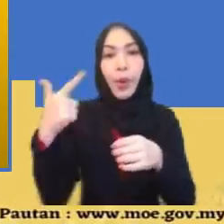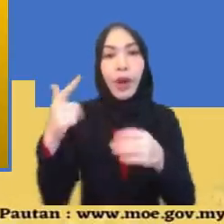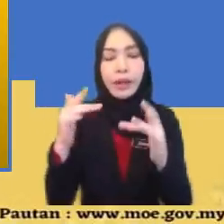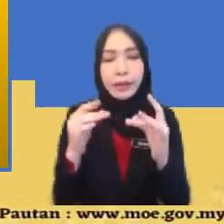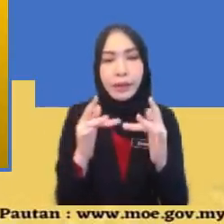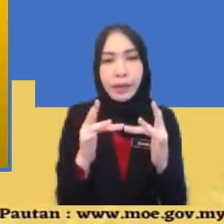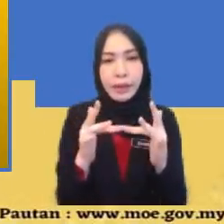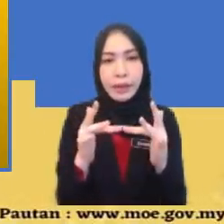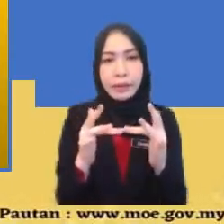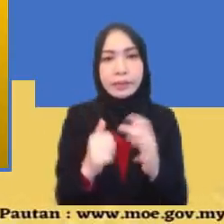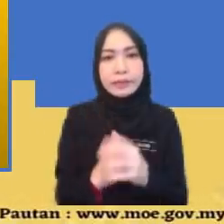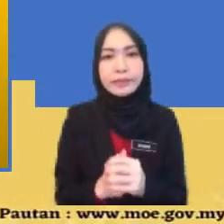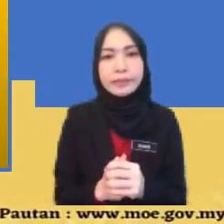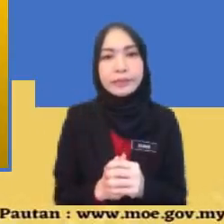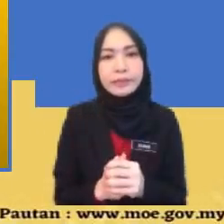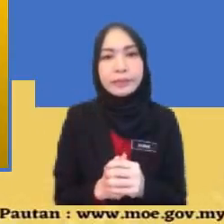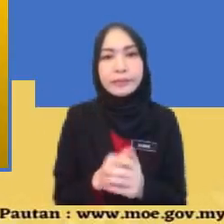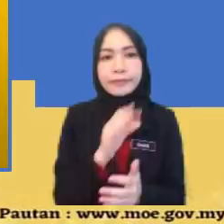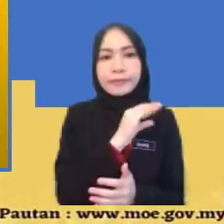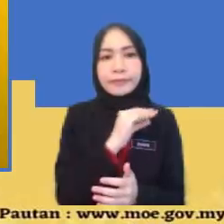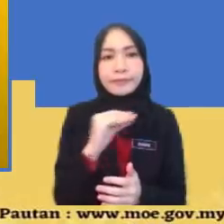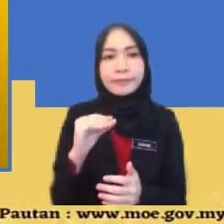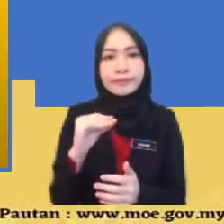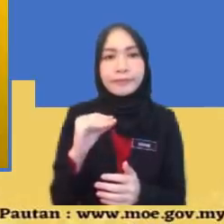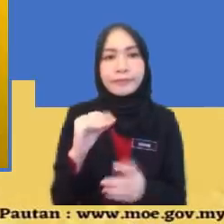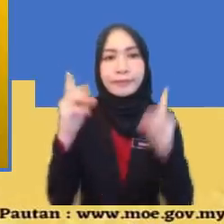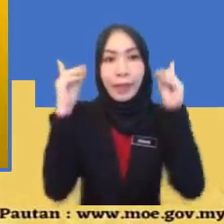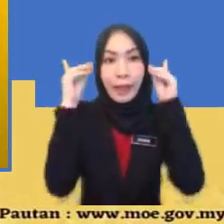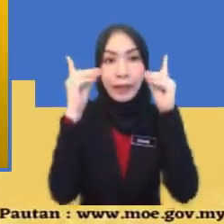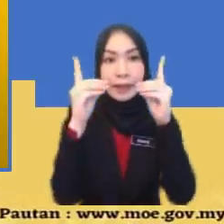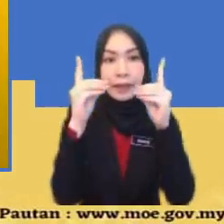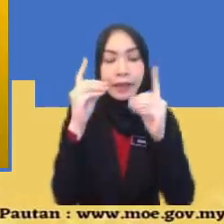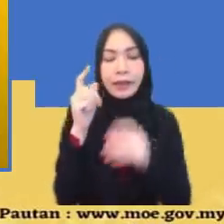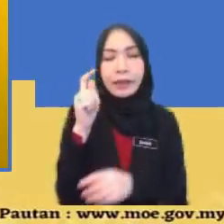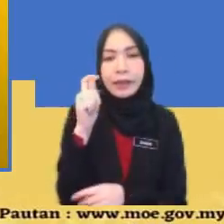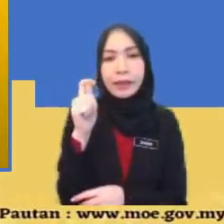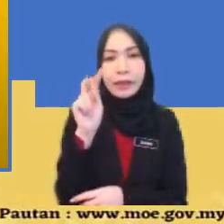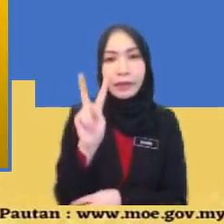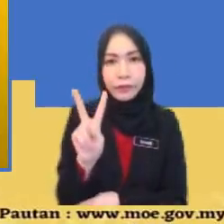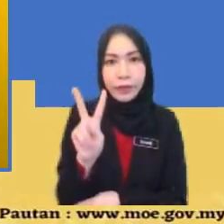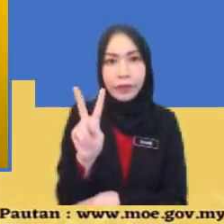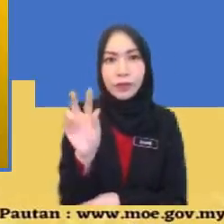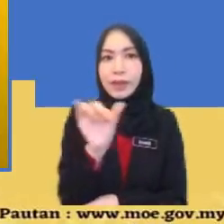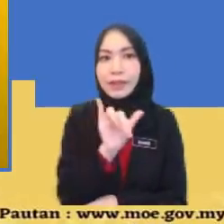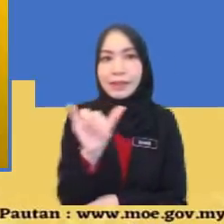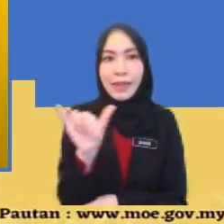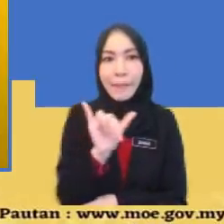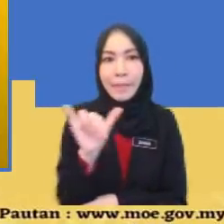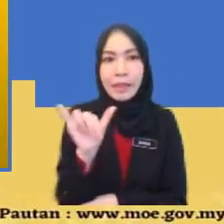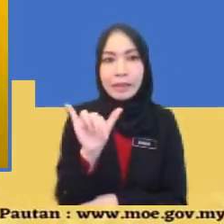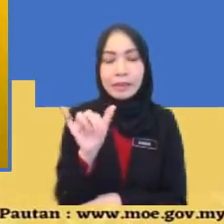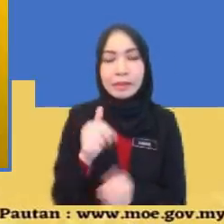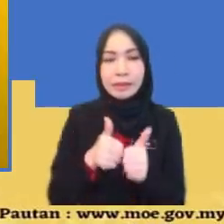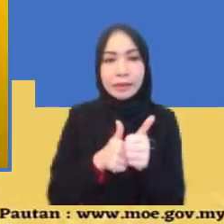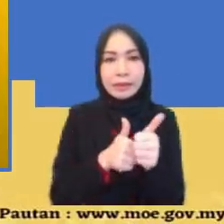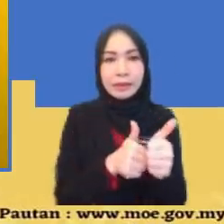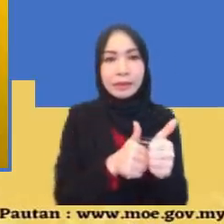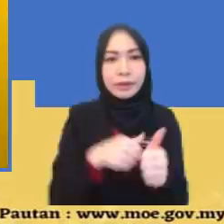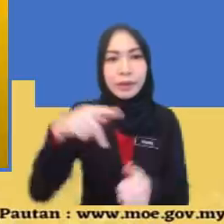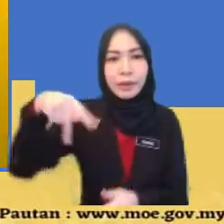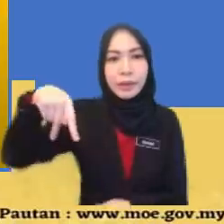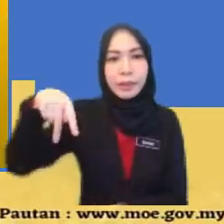yang akan juga nanti juga akan melibatkan pendekatan dalam membuat pentaksiran melalui DVD untuk